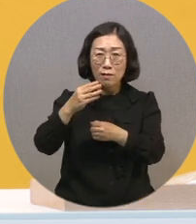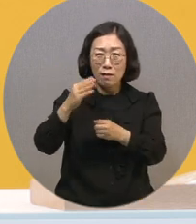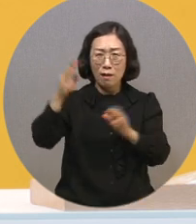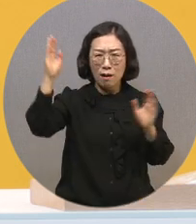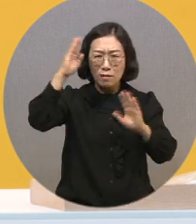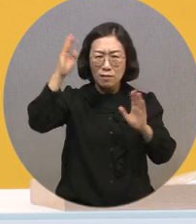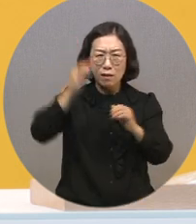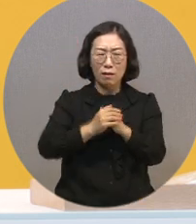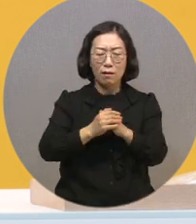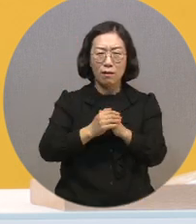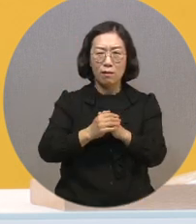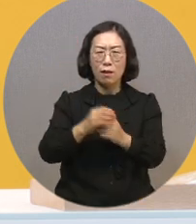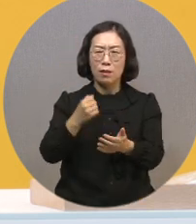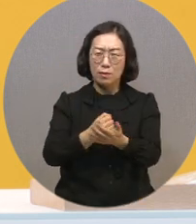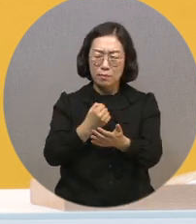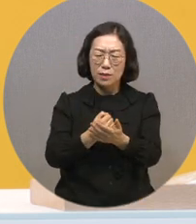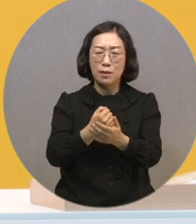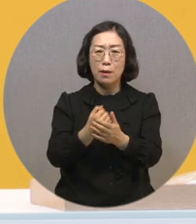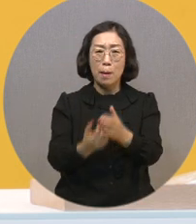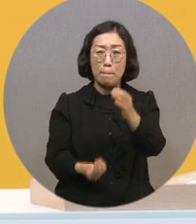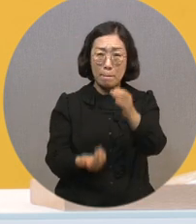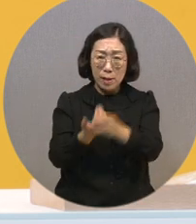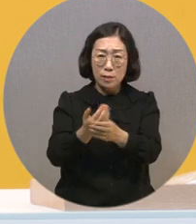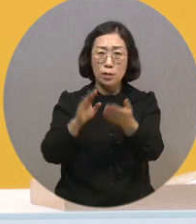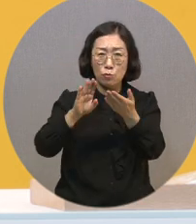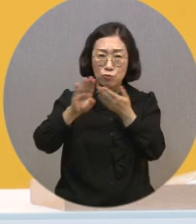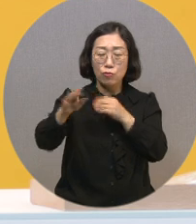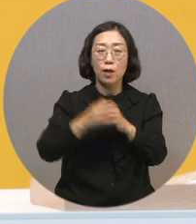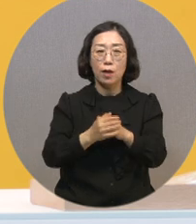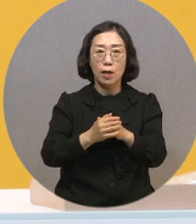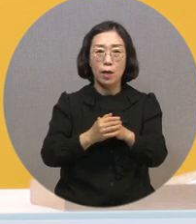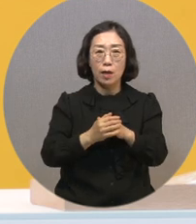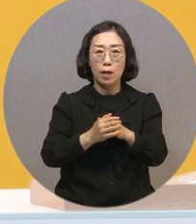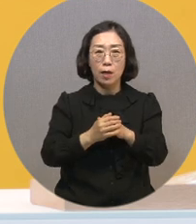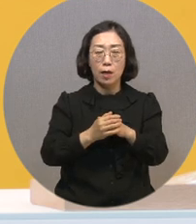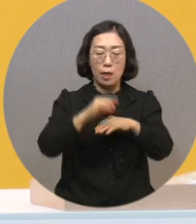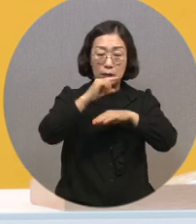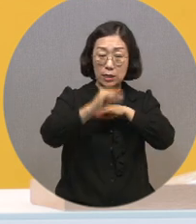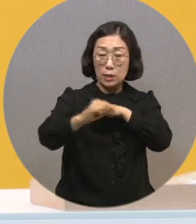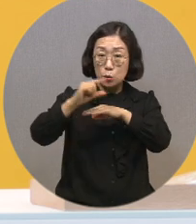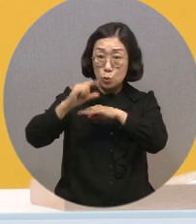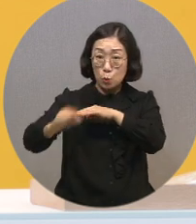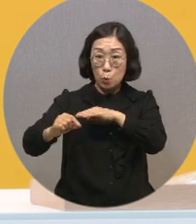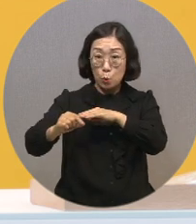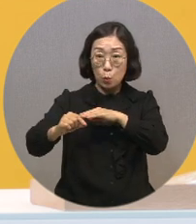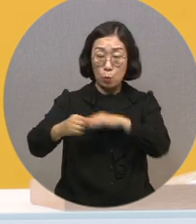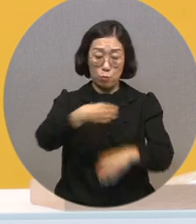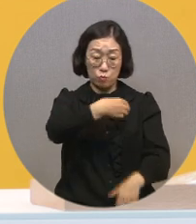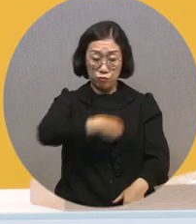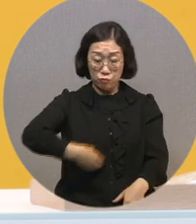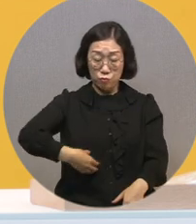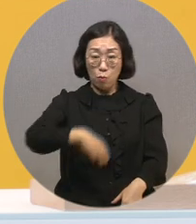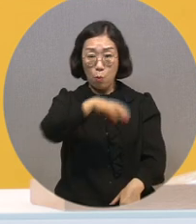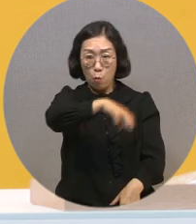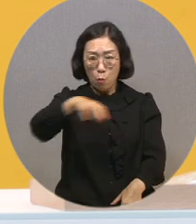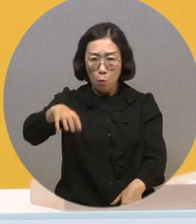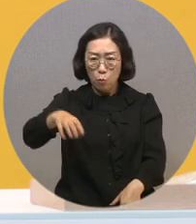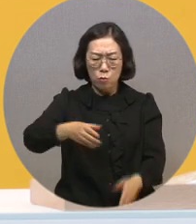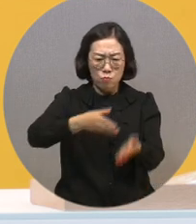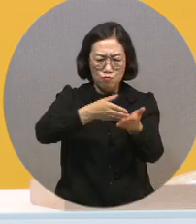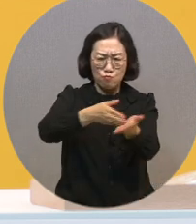그 사건 이후로 저희들이 기초자치단체에 굉장히 요구를 합니다. 특히 그